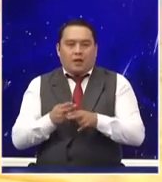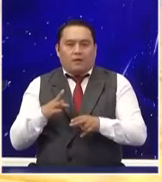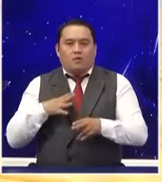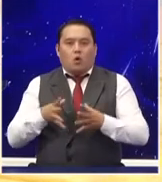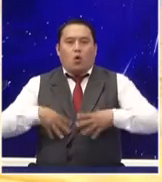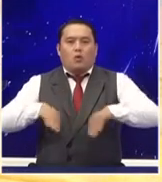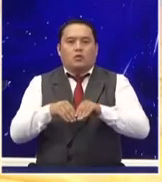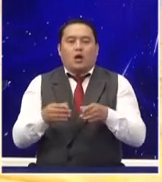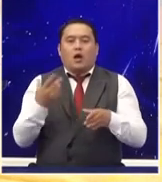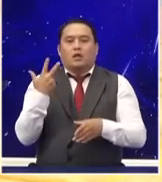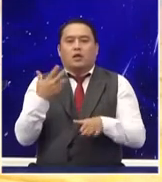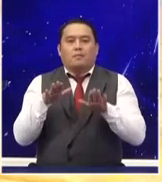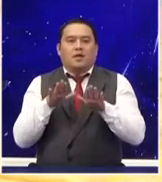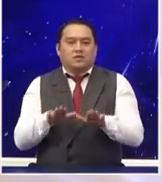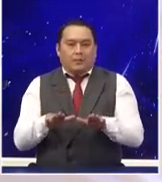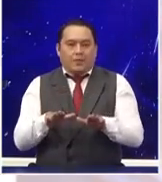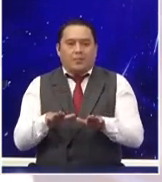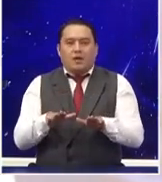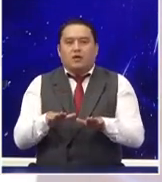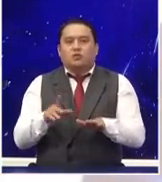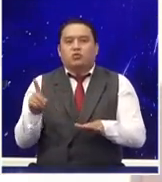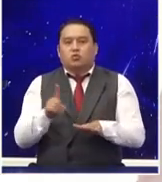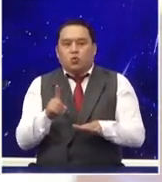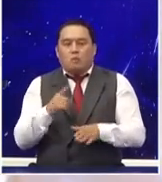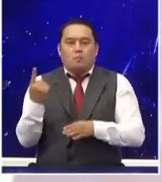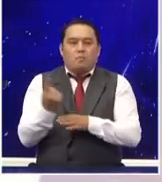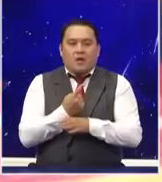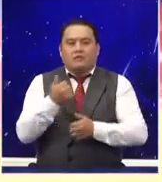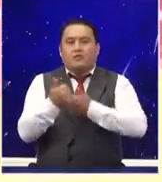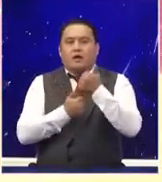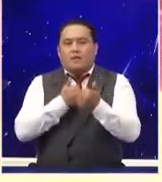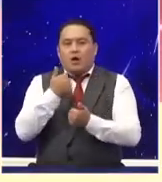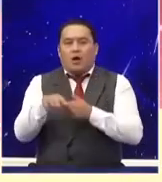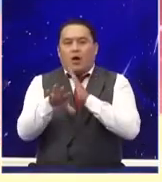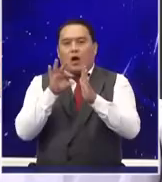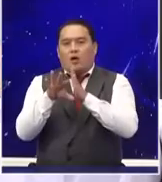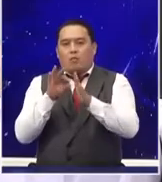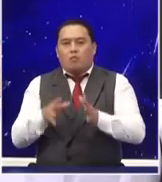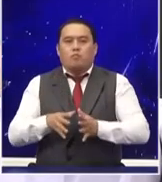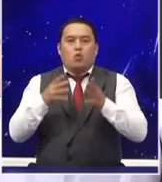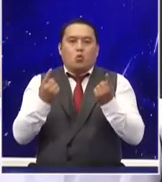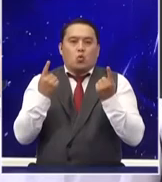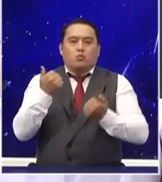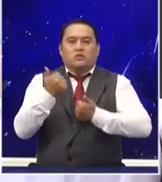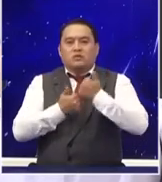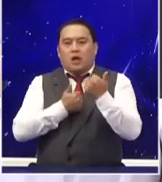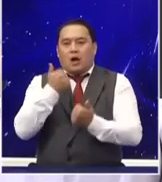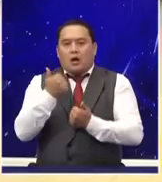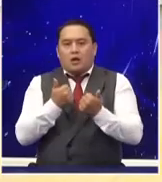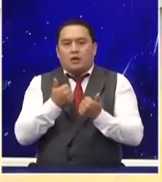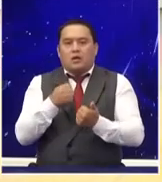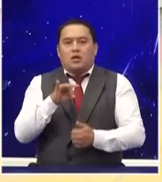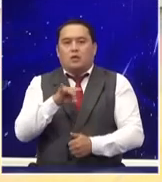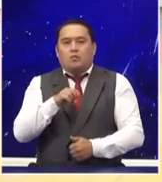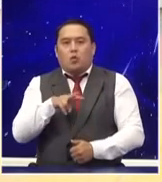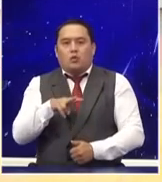итогу заняли 3-е общекомандное место. Стоит отметить, что первенство страны – отбор на более крупные старты. Так, например,